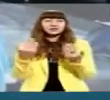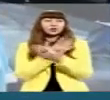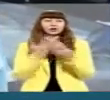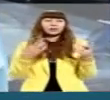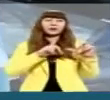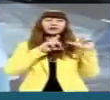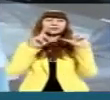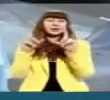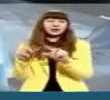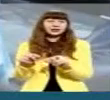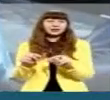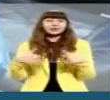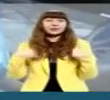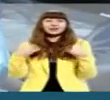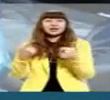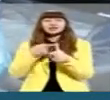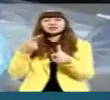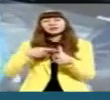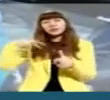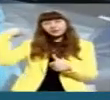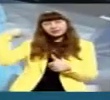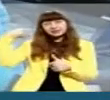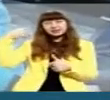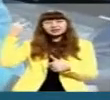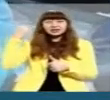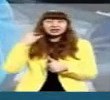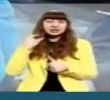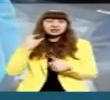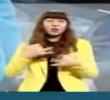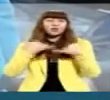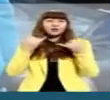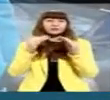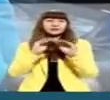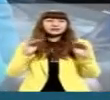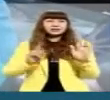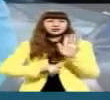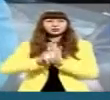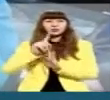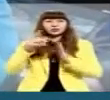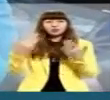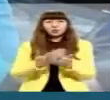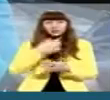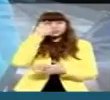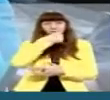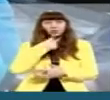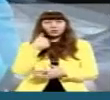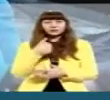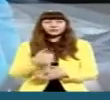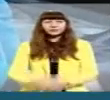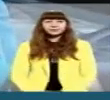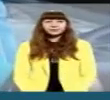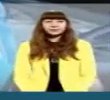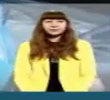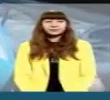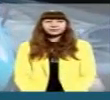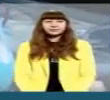поздравлять от имени нашего президента, дорогих ребят, с наступающим Новым годом! Нам